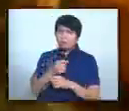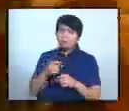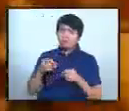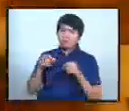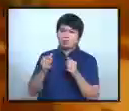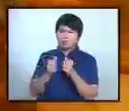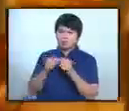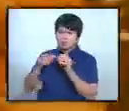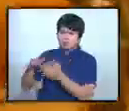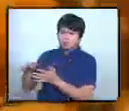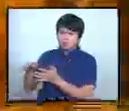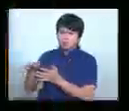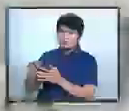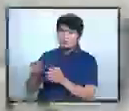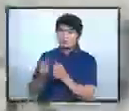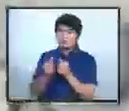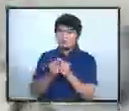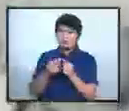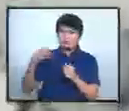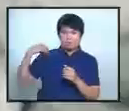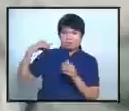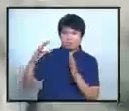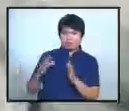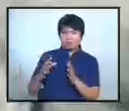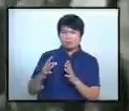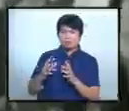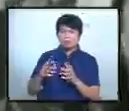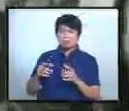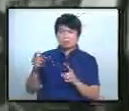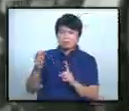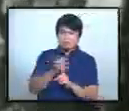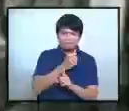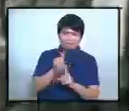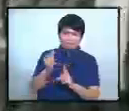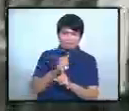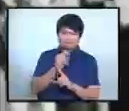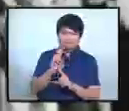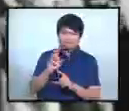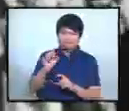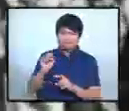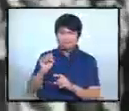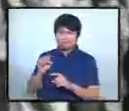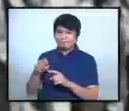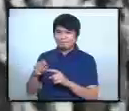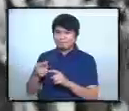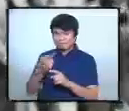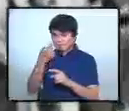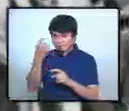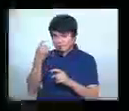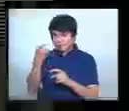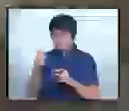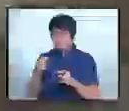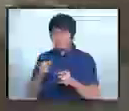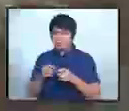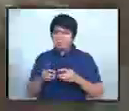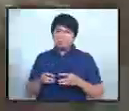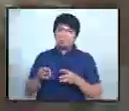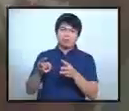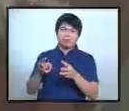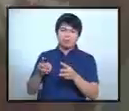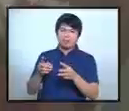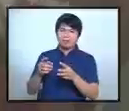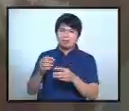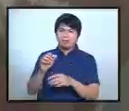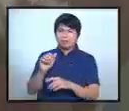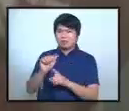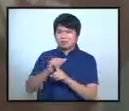top officers at tumindi ang pagpapahirap ng mga US forces sa mga sibilyan sa kanayunan dahil sa reconcentration strategies. At noong